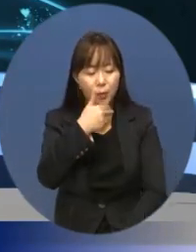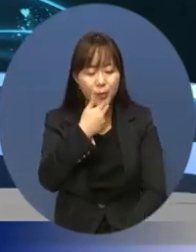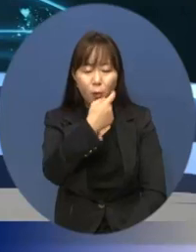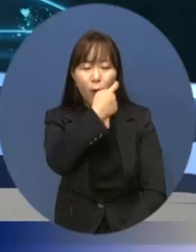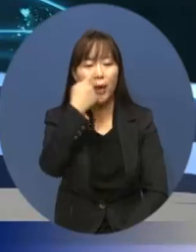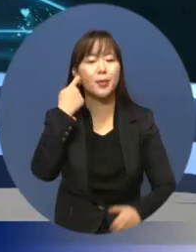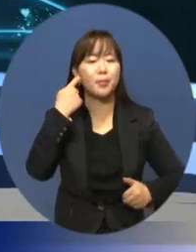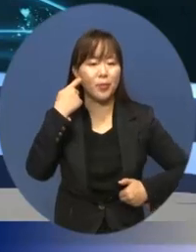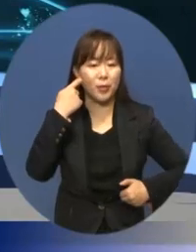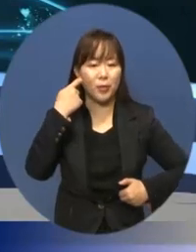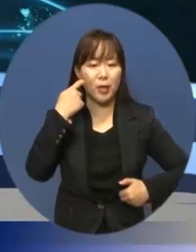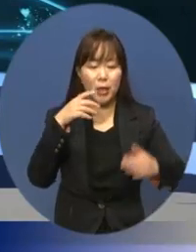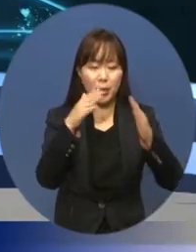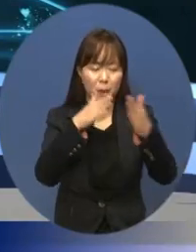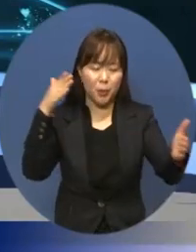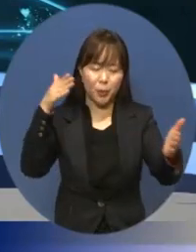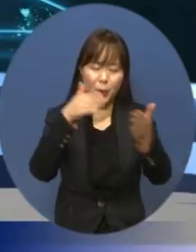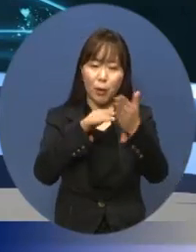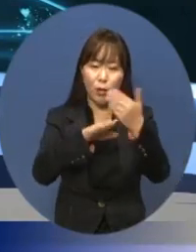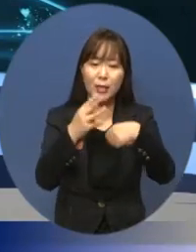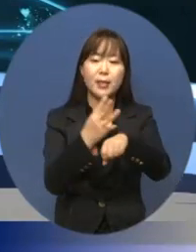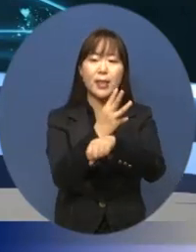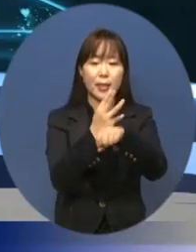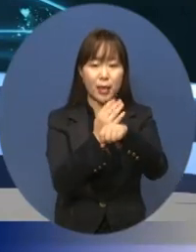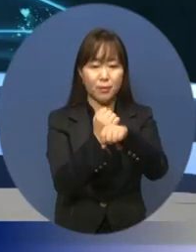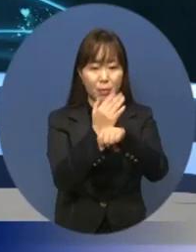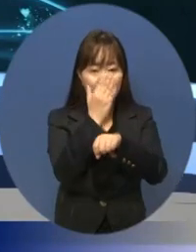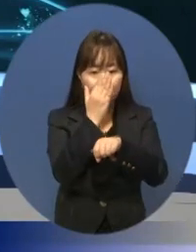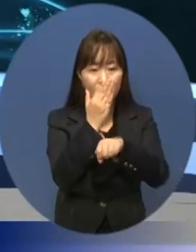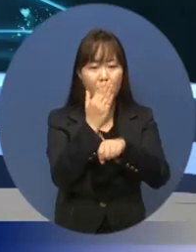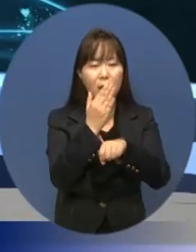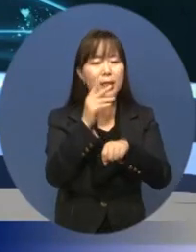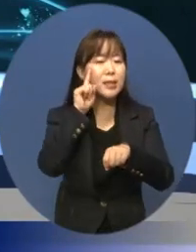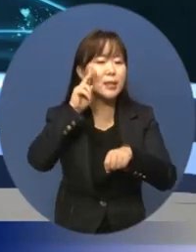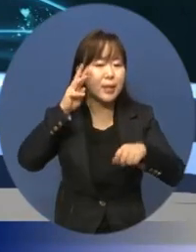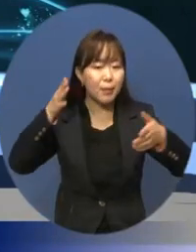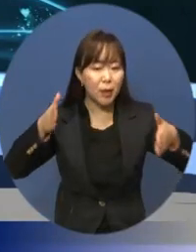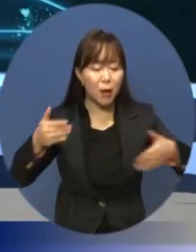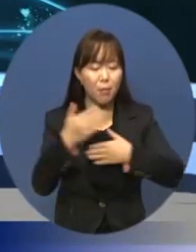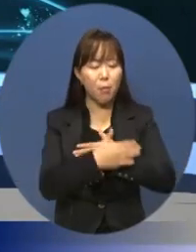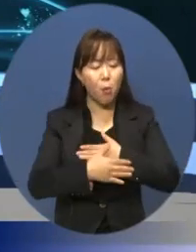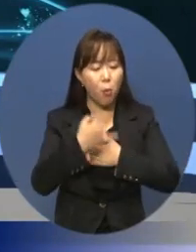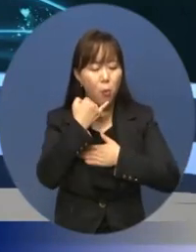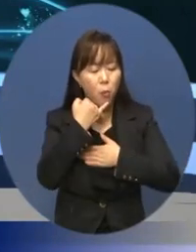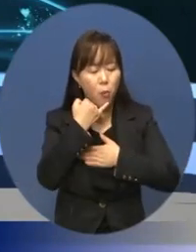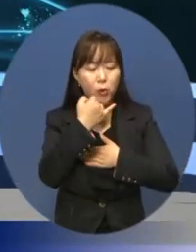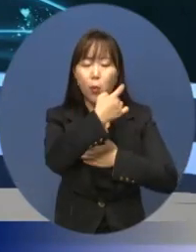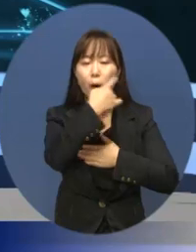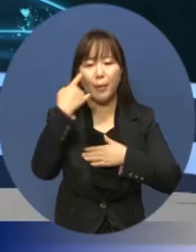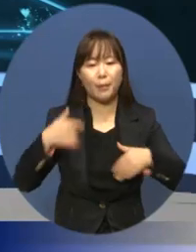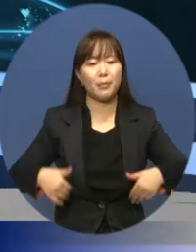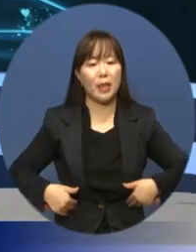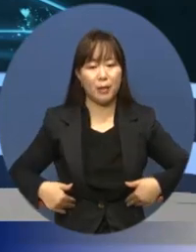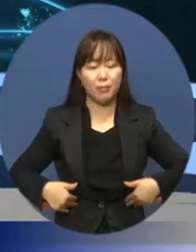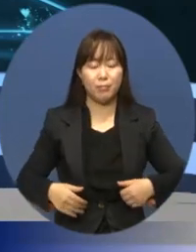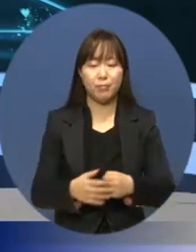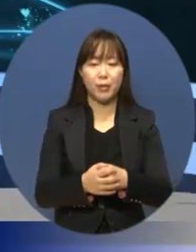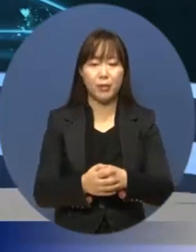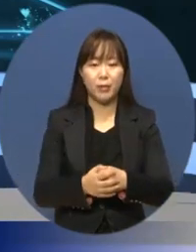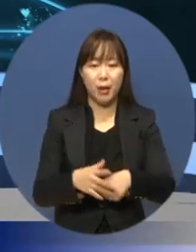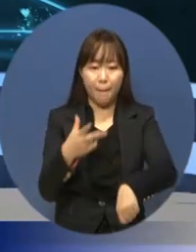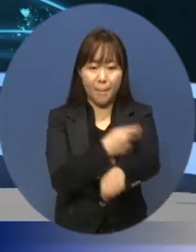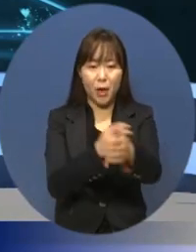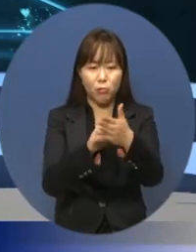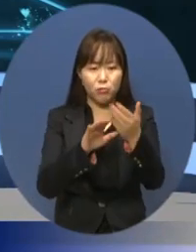살펴야 하는데요. 집에 도착해 3시간 이상, 최소 3일간 몸 상태를 관찰해야 합니다. 예방접종